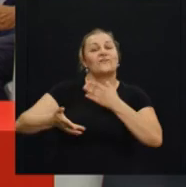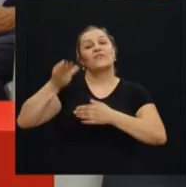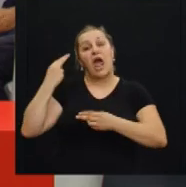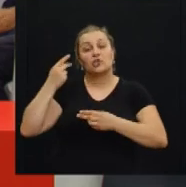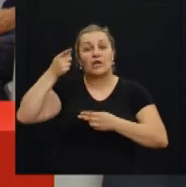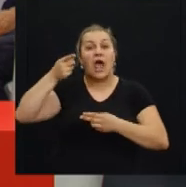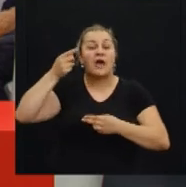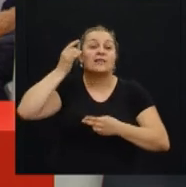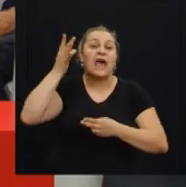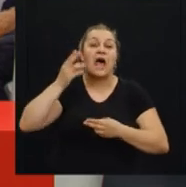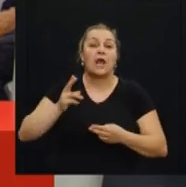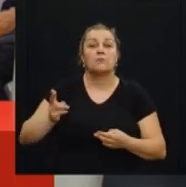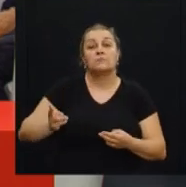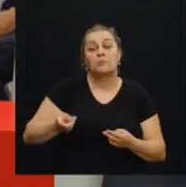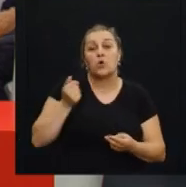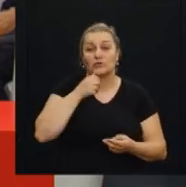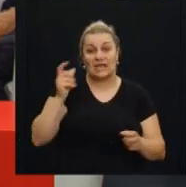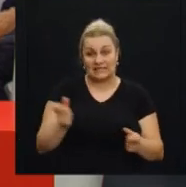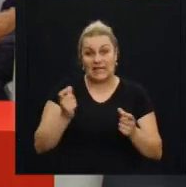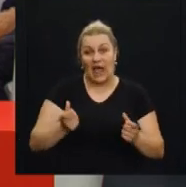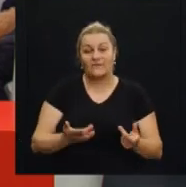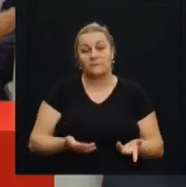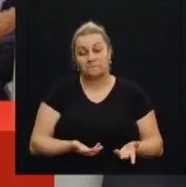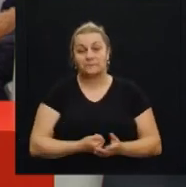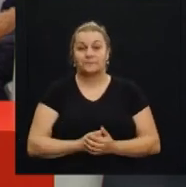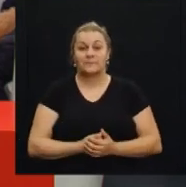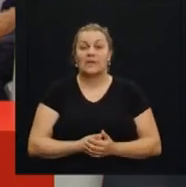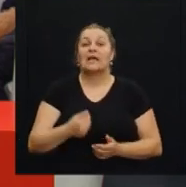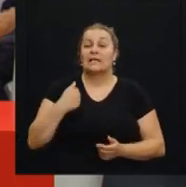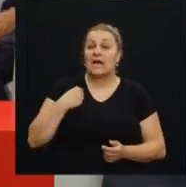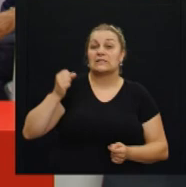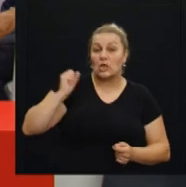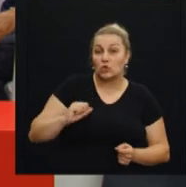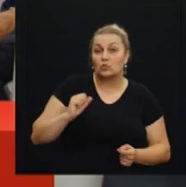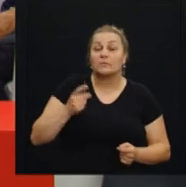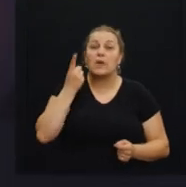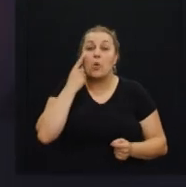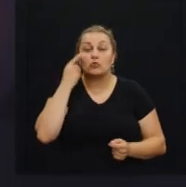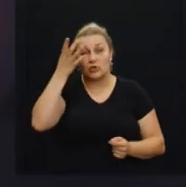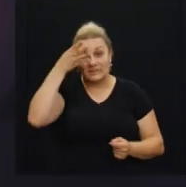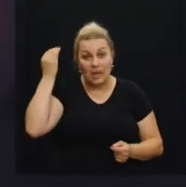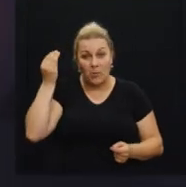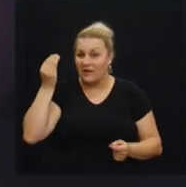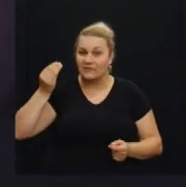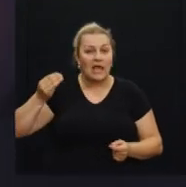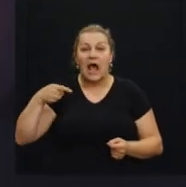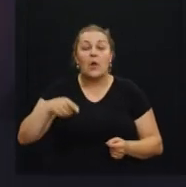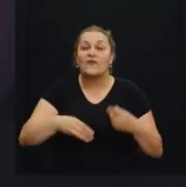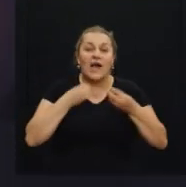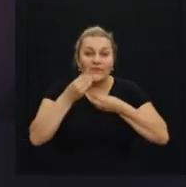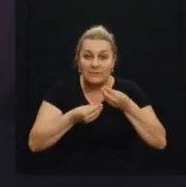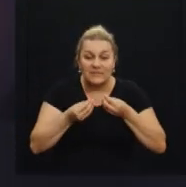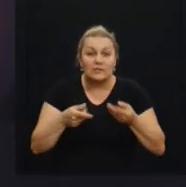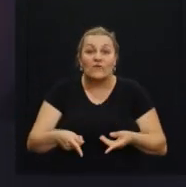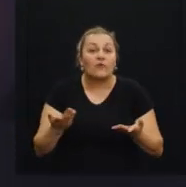dane ponosa i slave. A čujte, ja se trudim da pokušam zaboraviti, ali ovakve emisije,